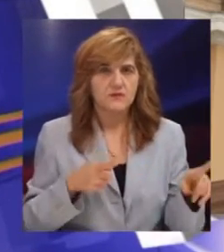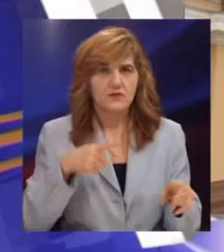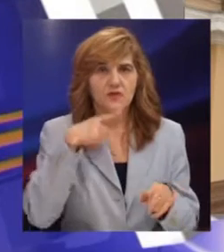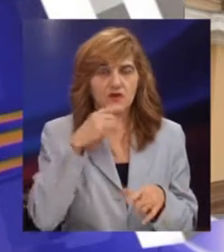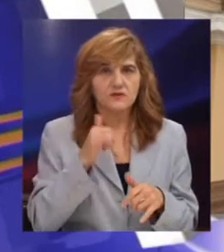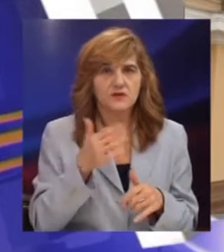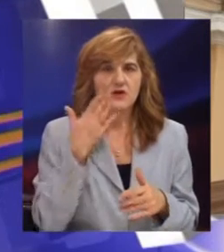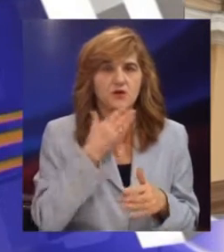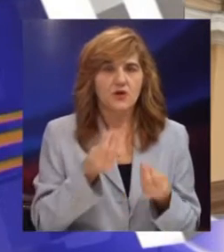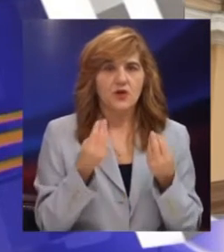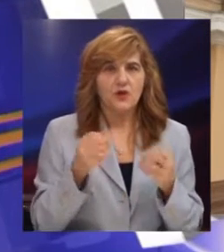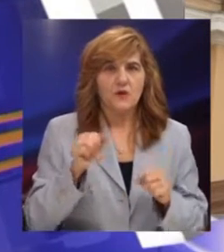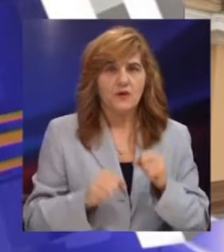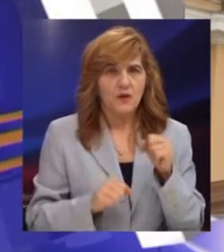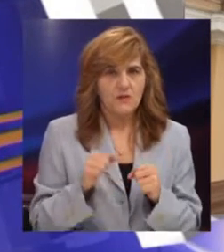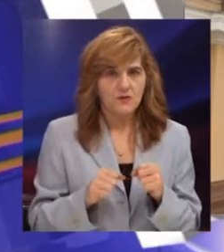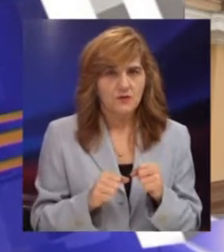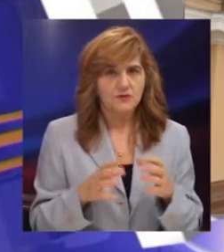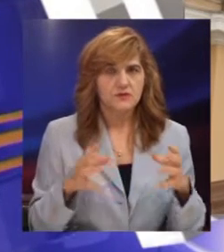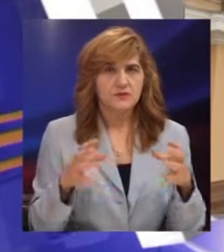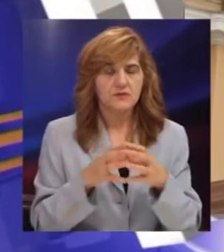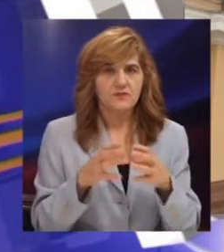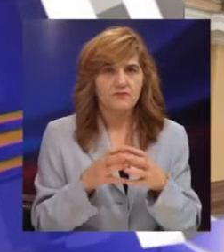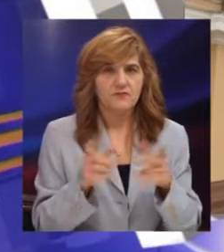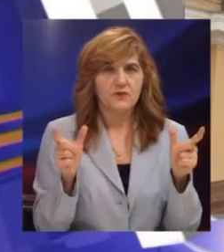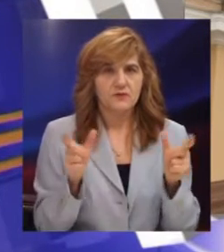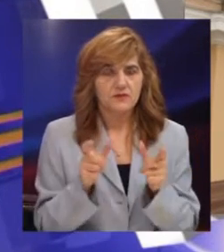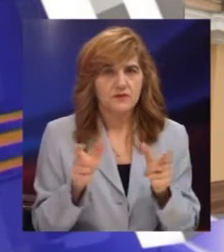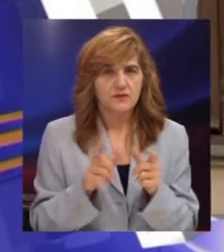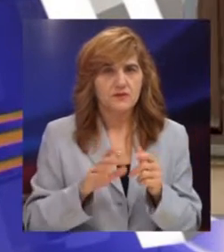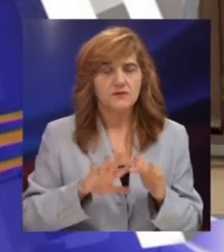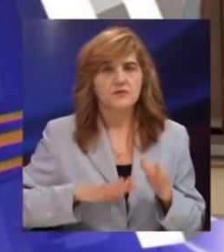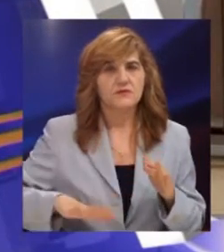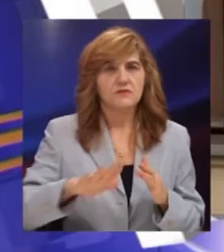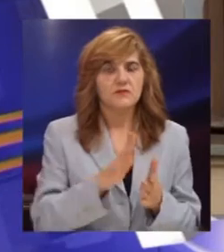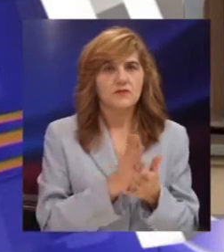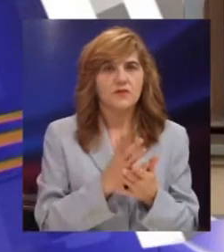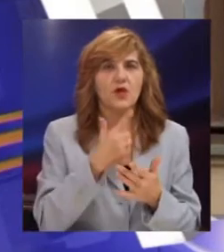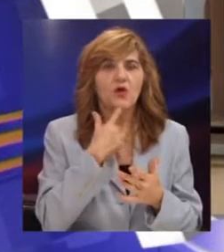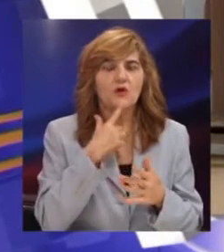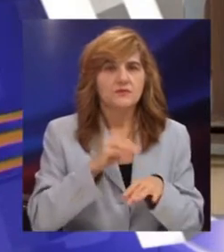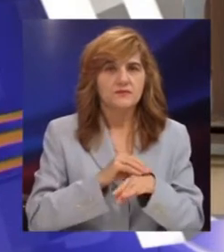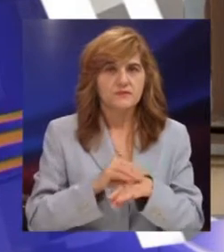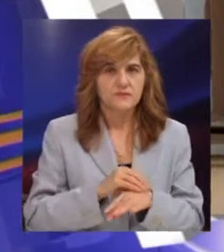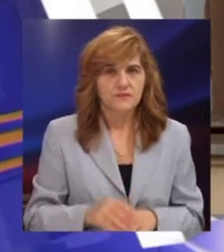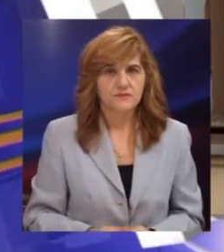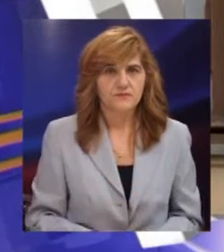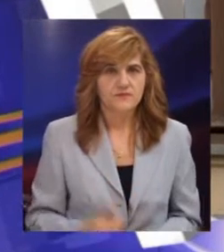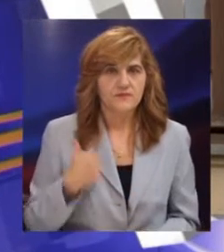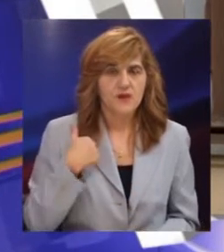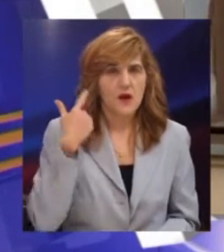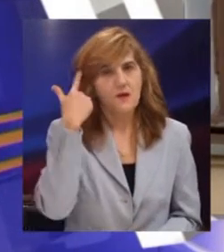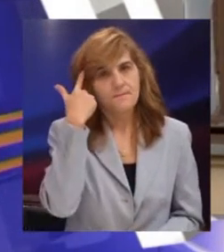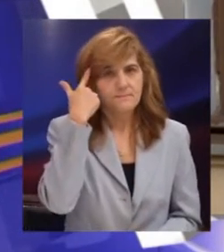škola adekvatno postupila, te je pohvalio i radioničarski rad u tom cilju koji je za đake organizovan u oktobru. Ja mislim